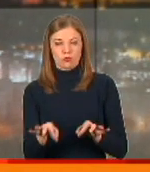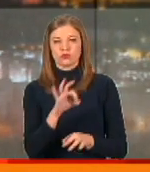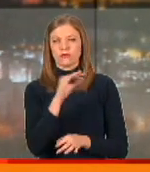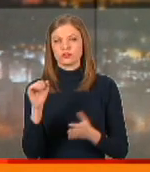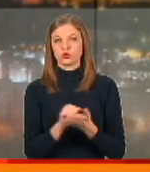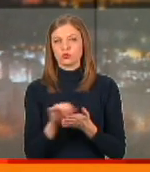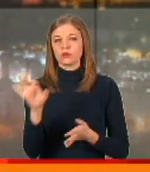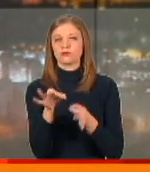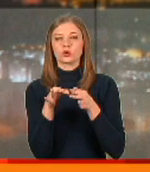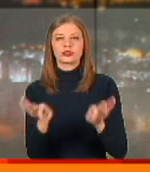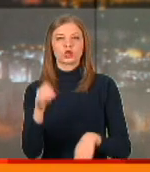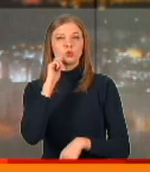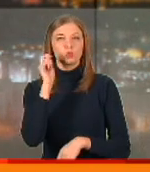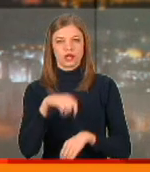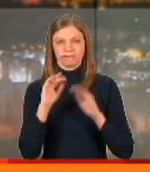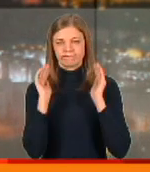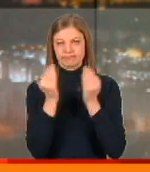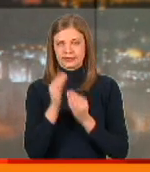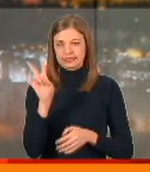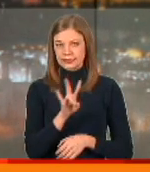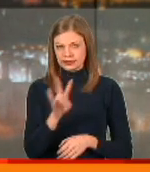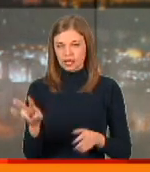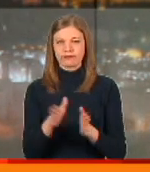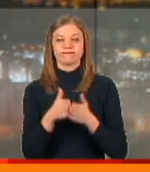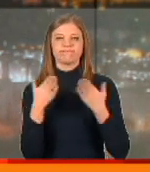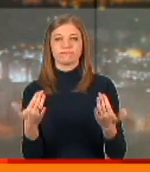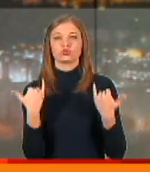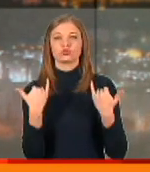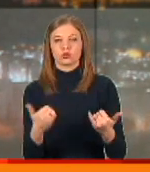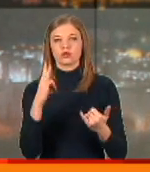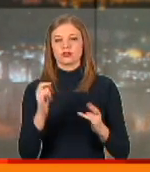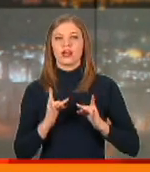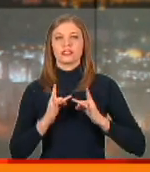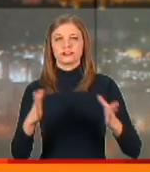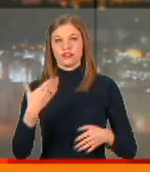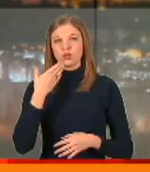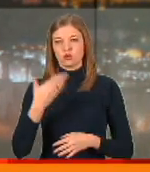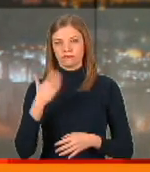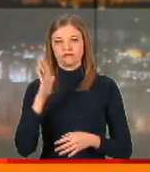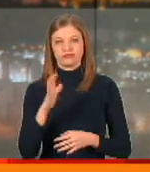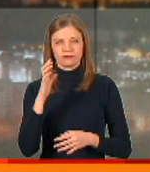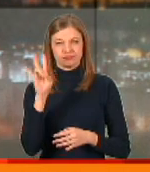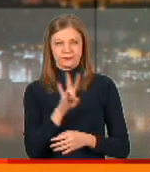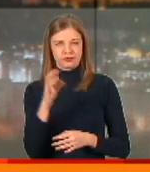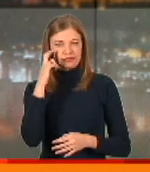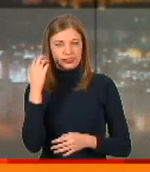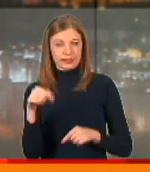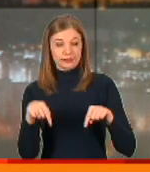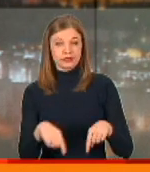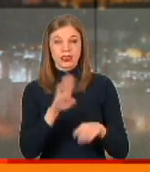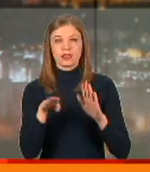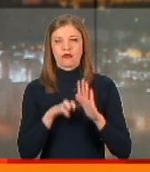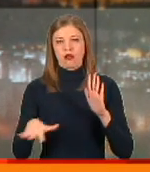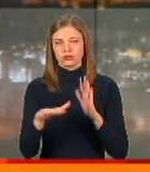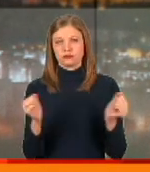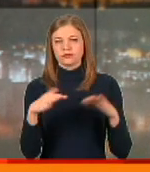про незалежність Української автокефальної православної церкви розгорнули сьогодні на святковій літургії в Софії Київській. На площі перед храмом